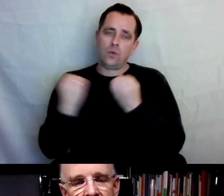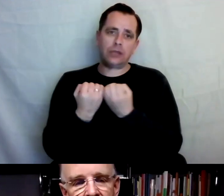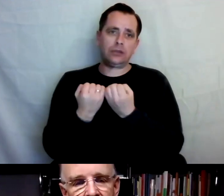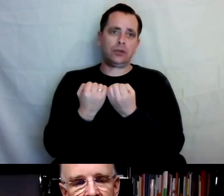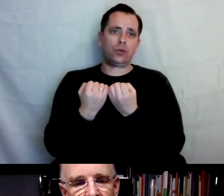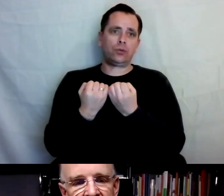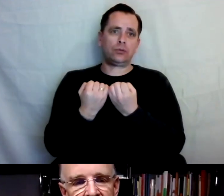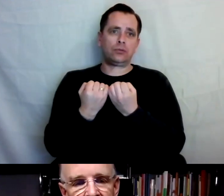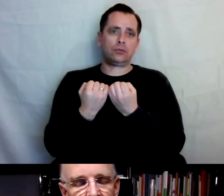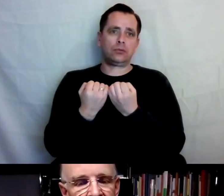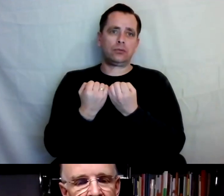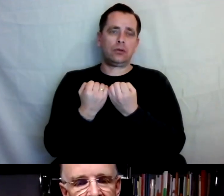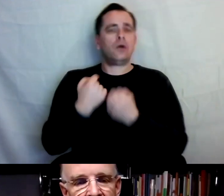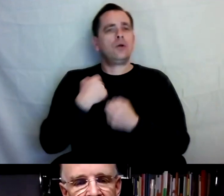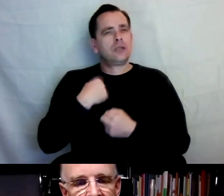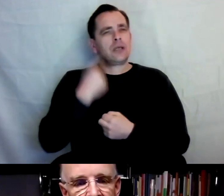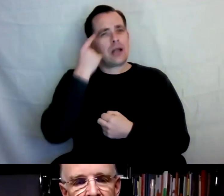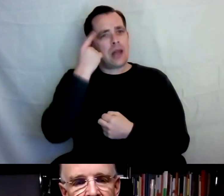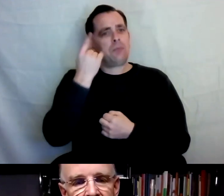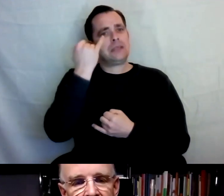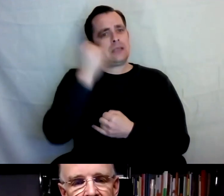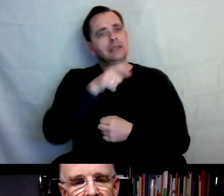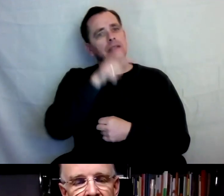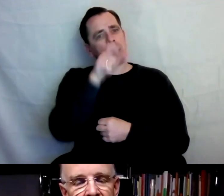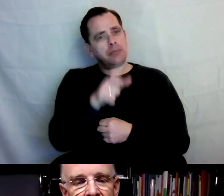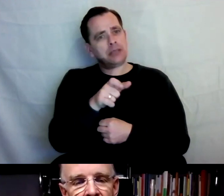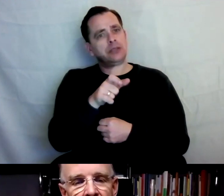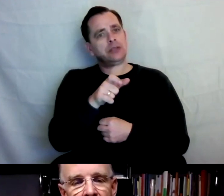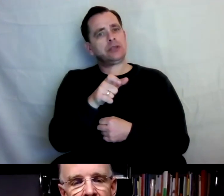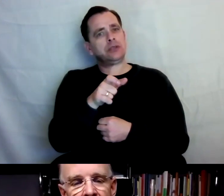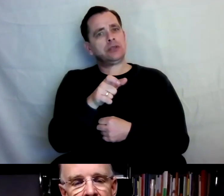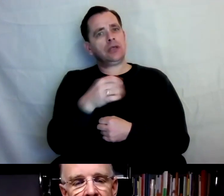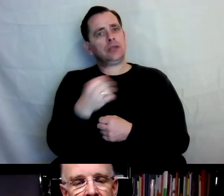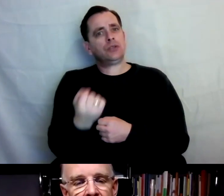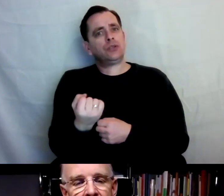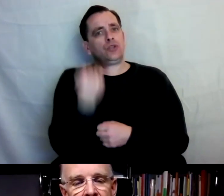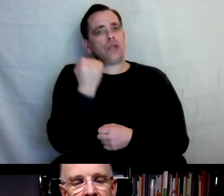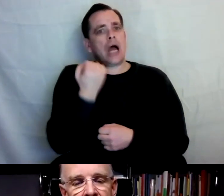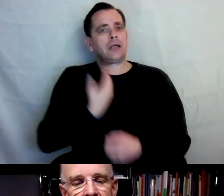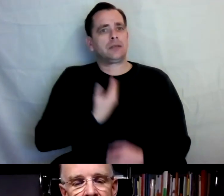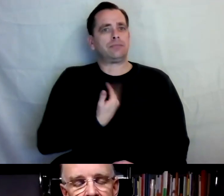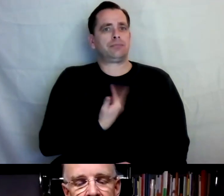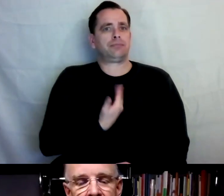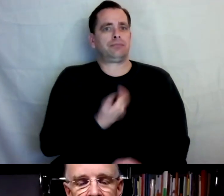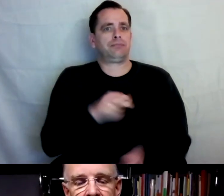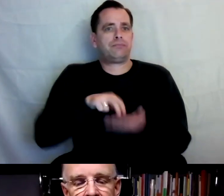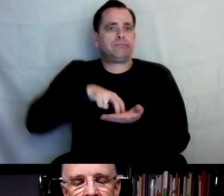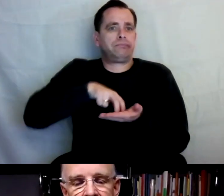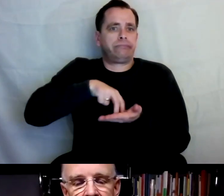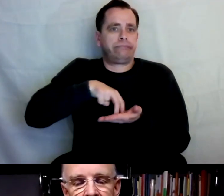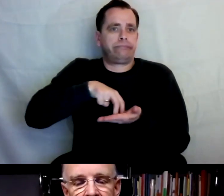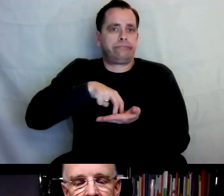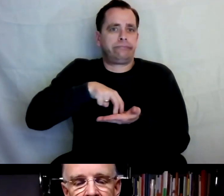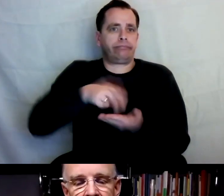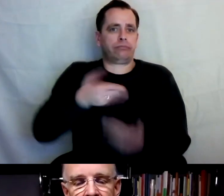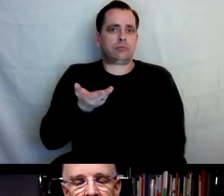Grundverunsicherung der Spezies Homo sapiens sapiens zu suchen. Frau Priesemann, teilen Sie das